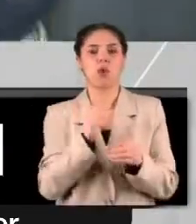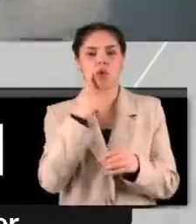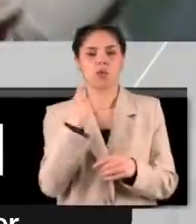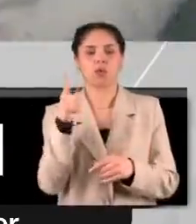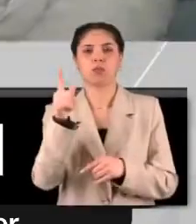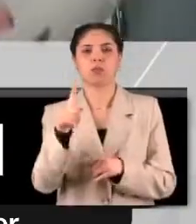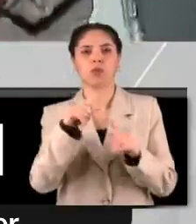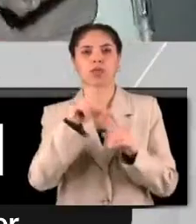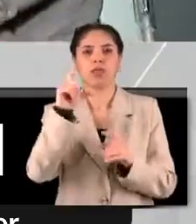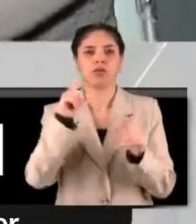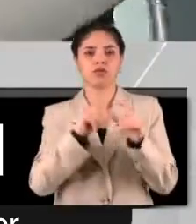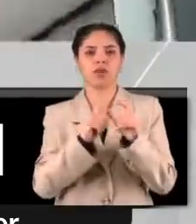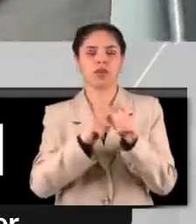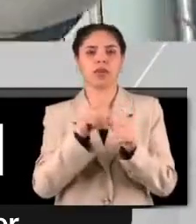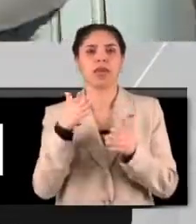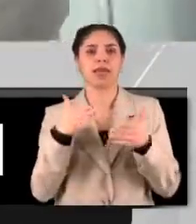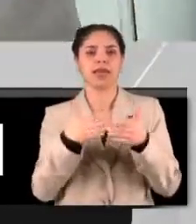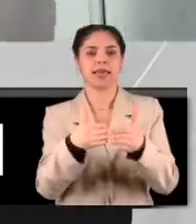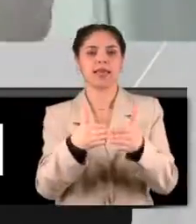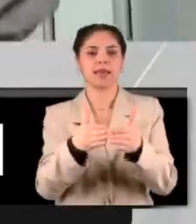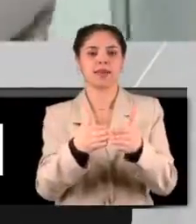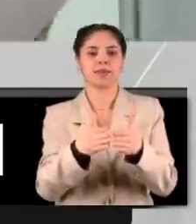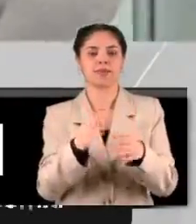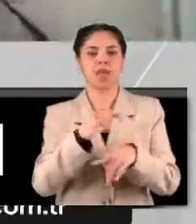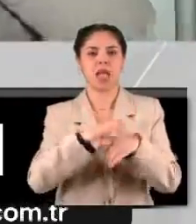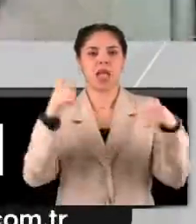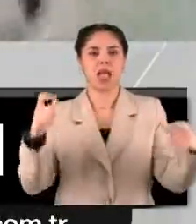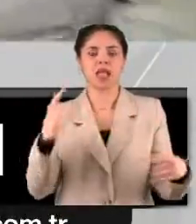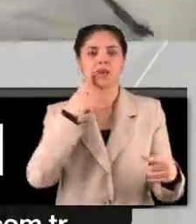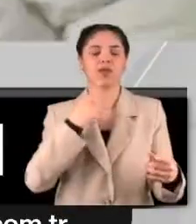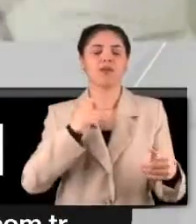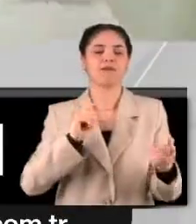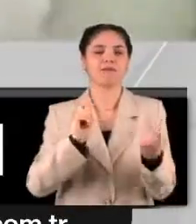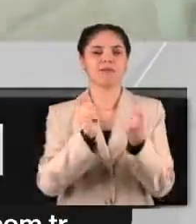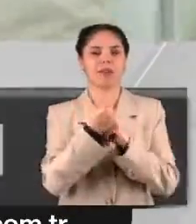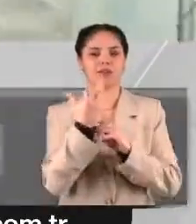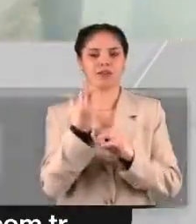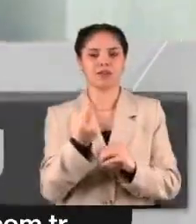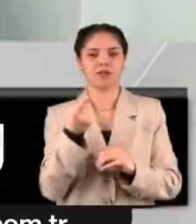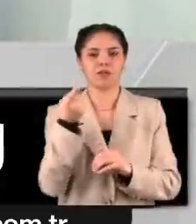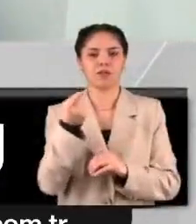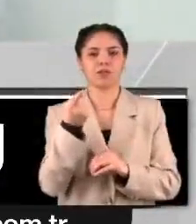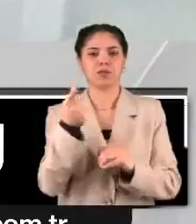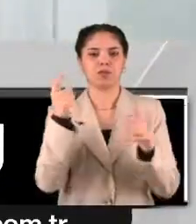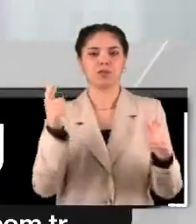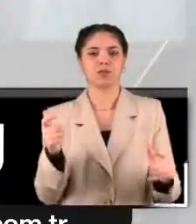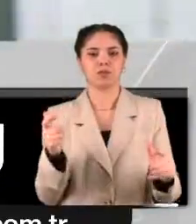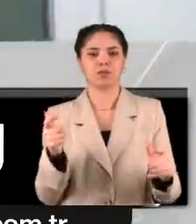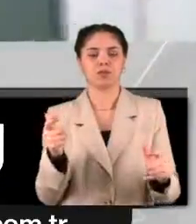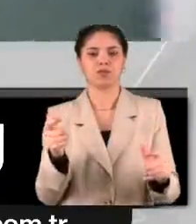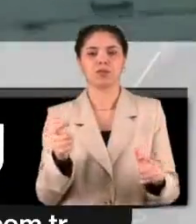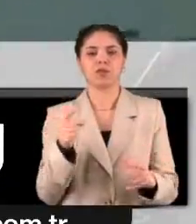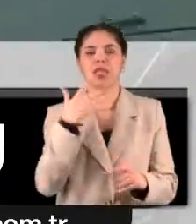bu TCG Sancaktar gemisi bir hastaneye dönüştürüldü. Yani burası artık bir yüzen